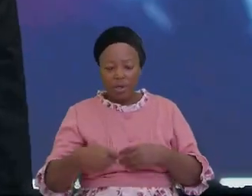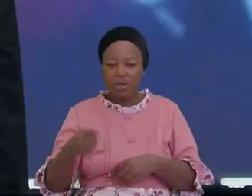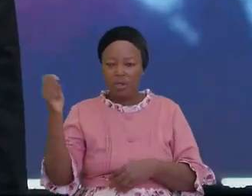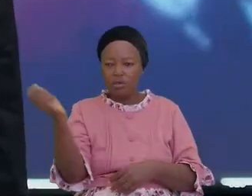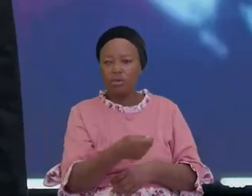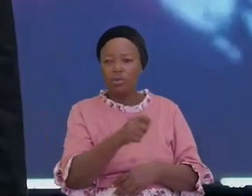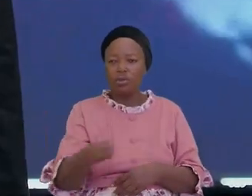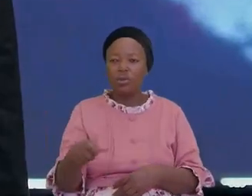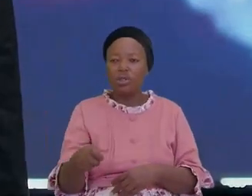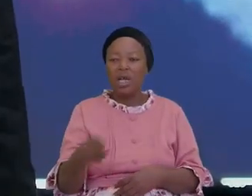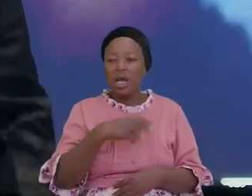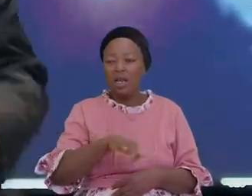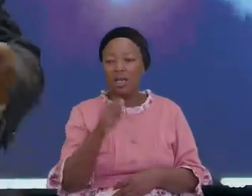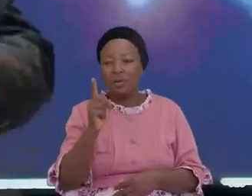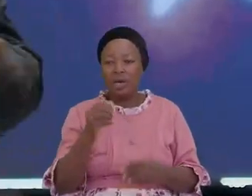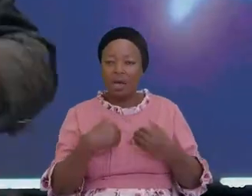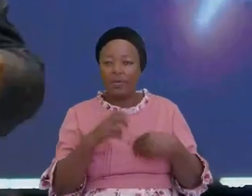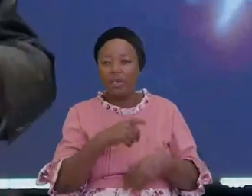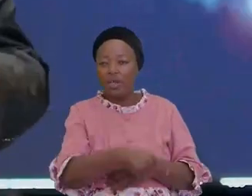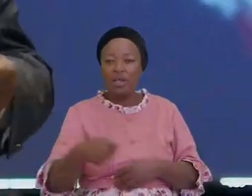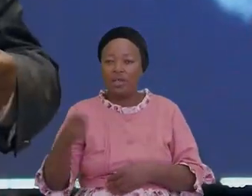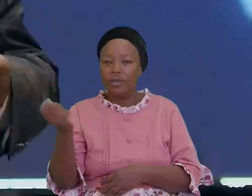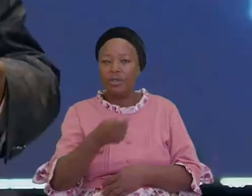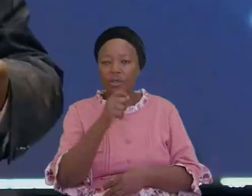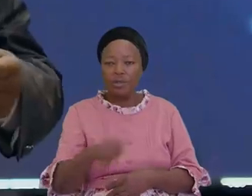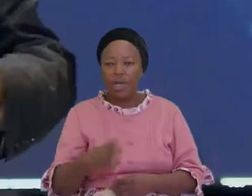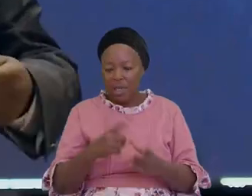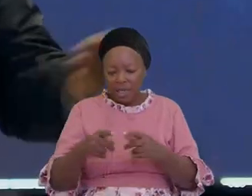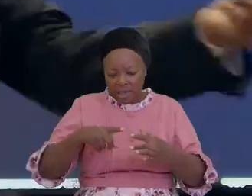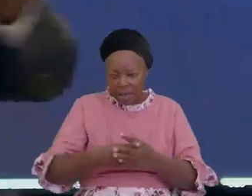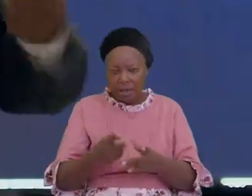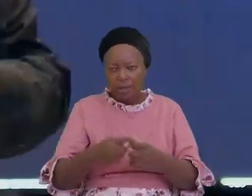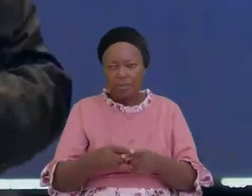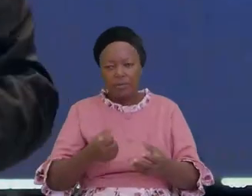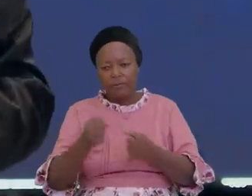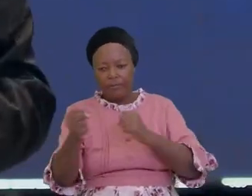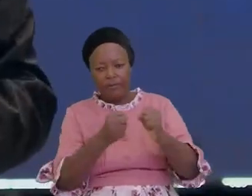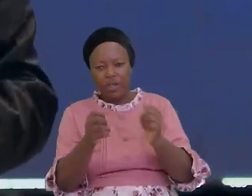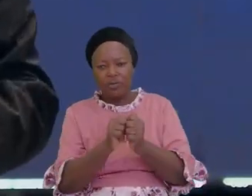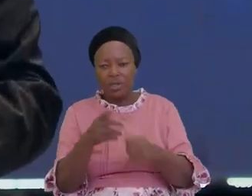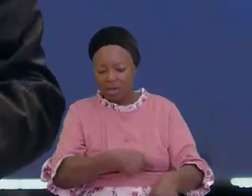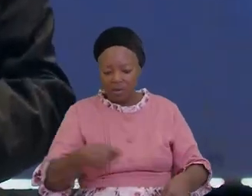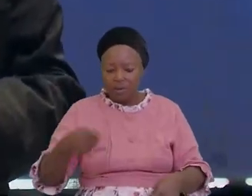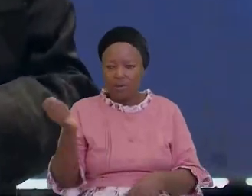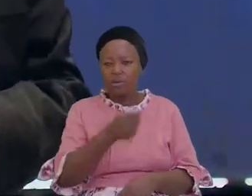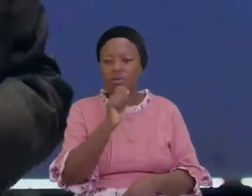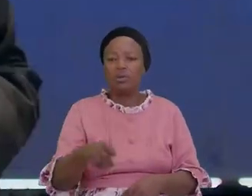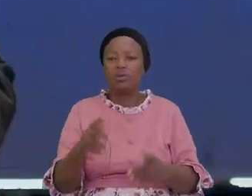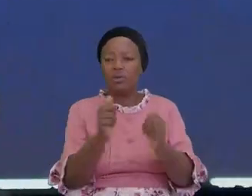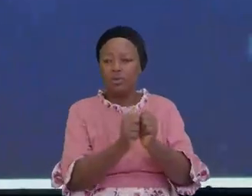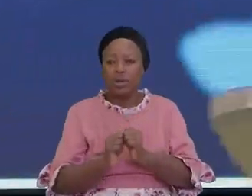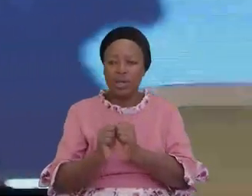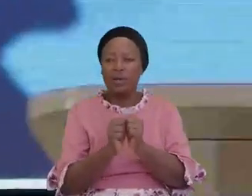Et il y avait deux personnes, chacun avec une épée. Et ils commençaient donc à se battre avec les